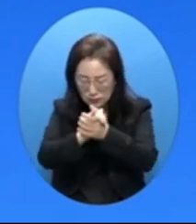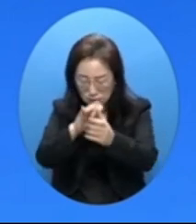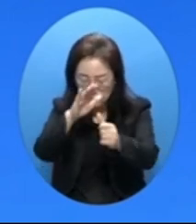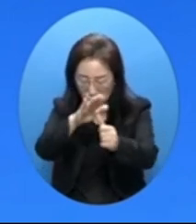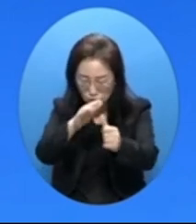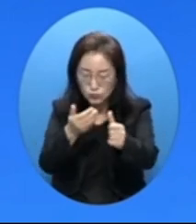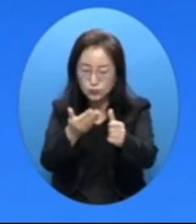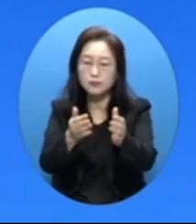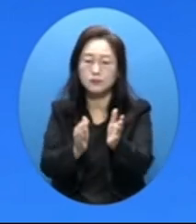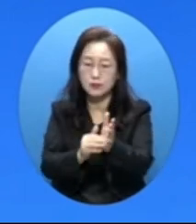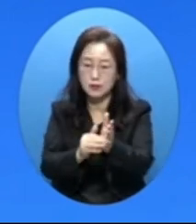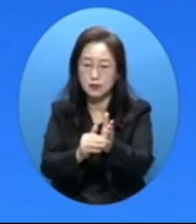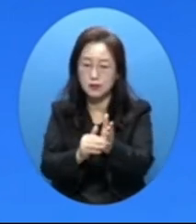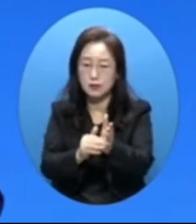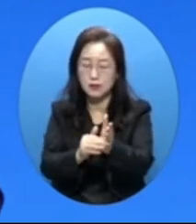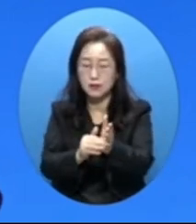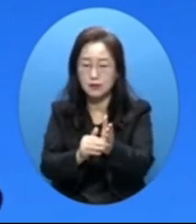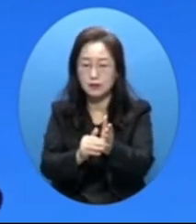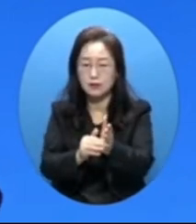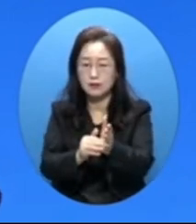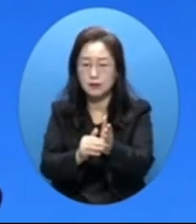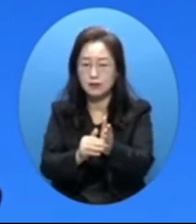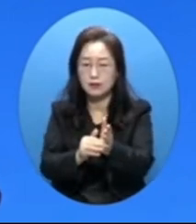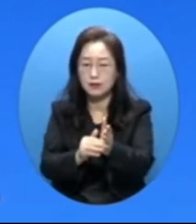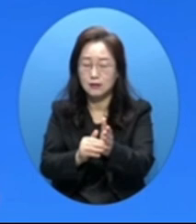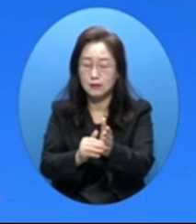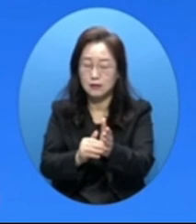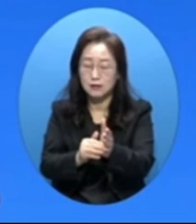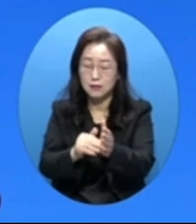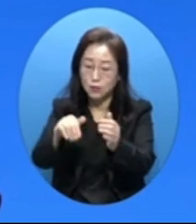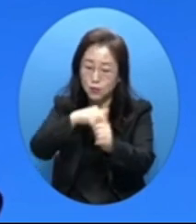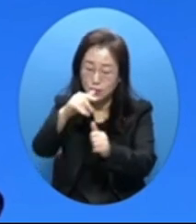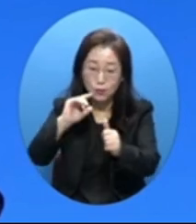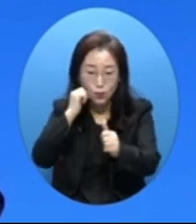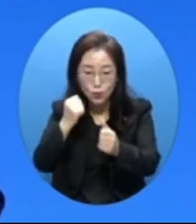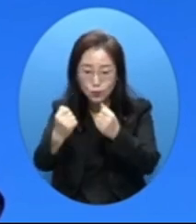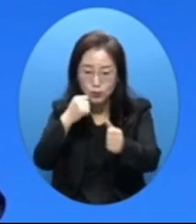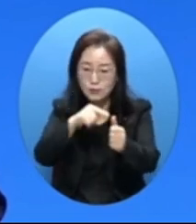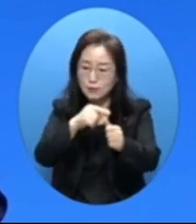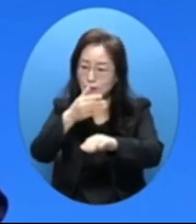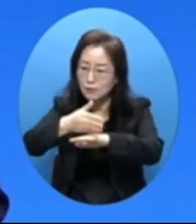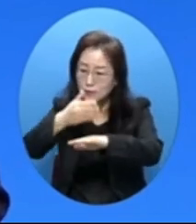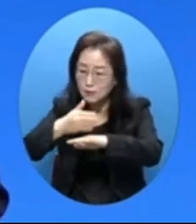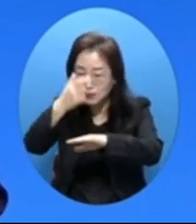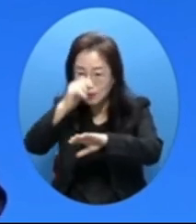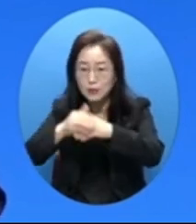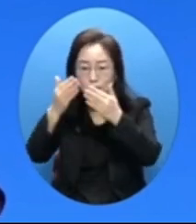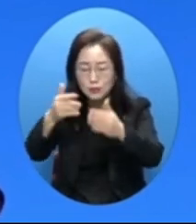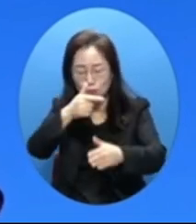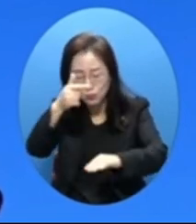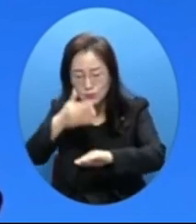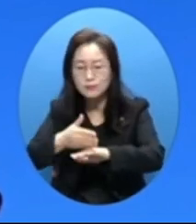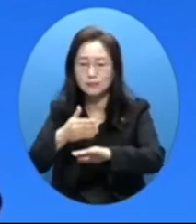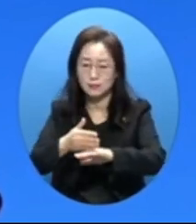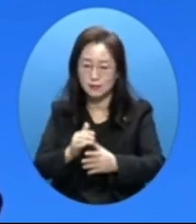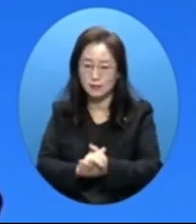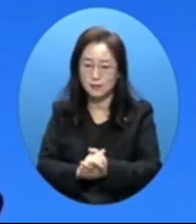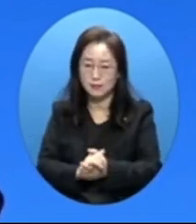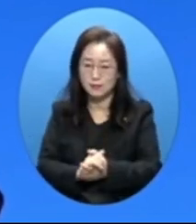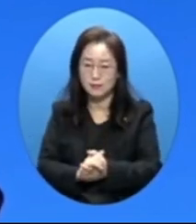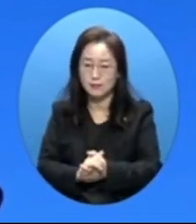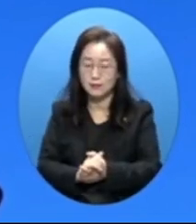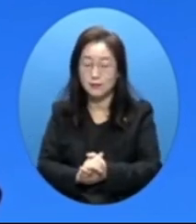그런데 그래도 그 힘들고 있는 상황에서도 주님께 감사하고 주님께 예배드리니까 너무나 감사하더라고요 여러분